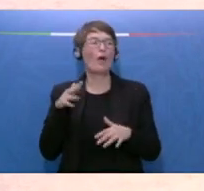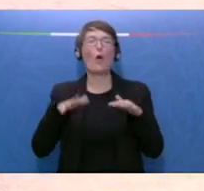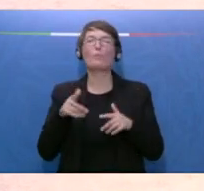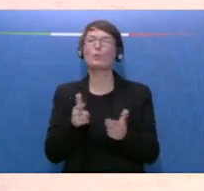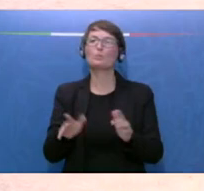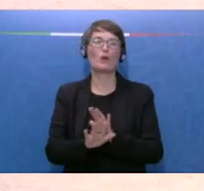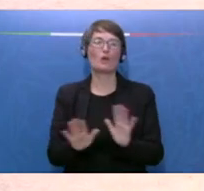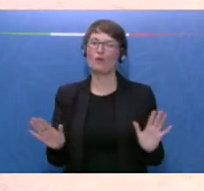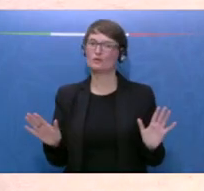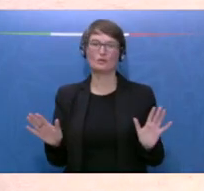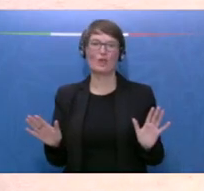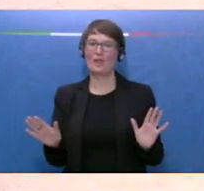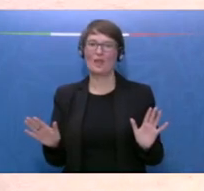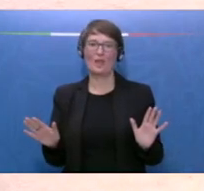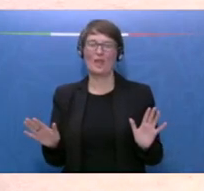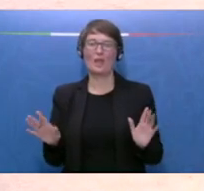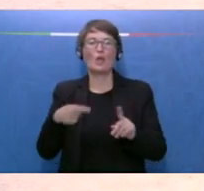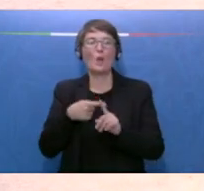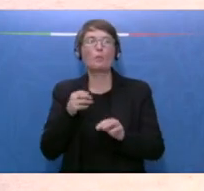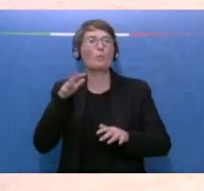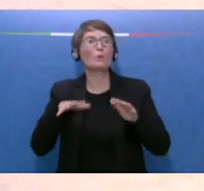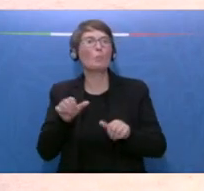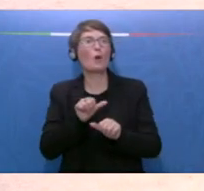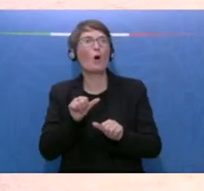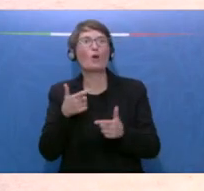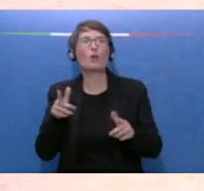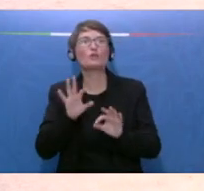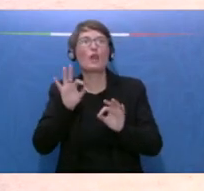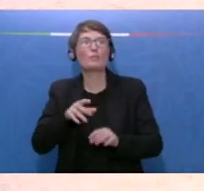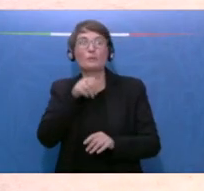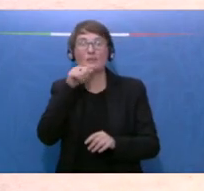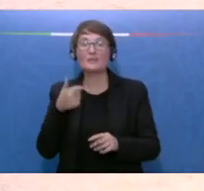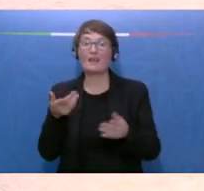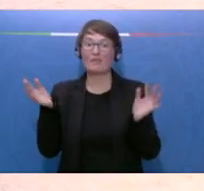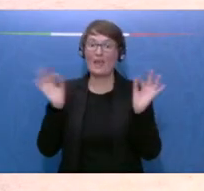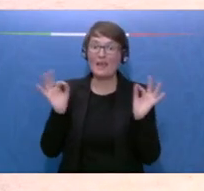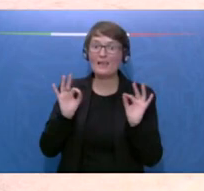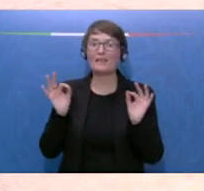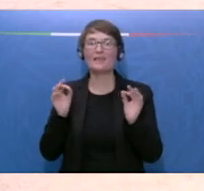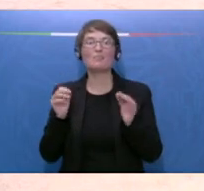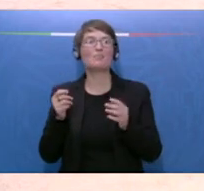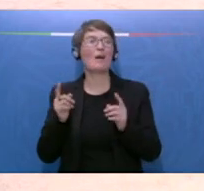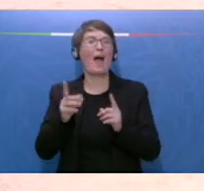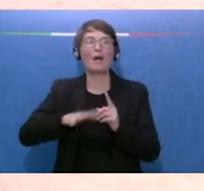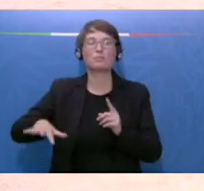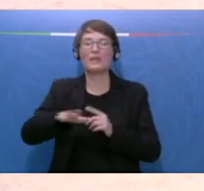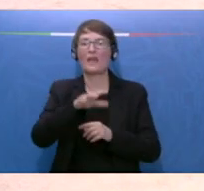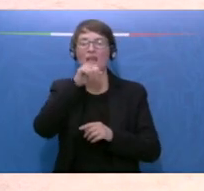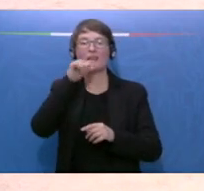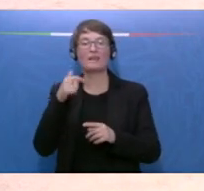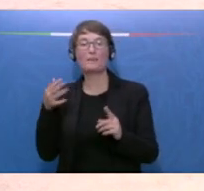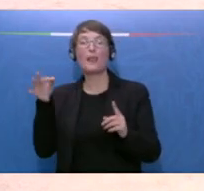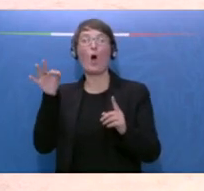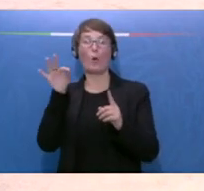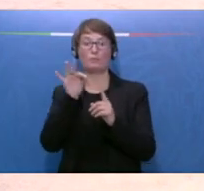sulla necessità di avere obiettivi ambiziosi per quanto riguarda il clima e l'ambiente là dove l'incertezza